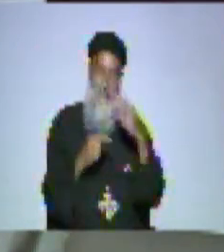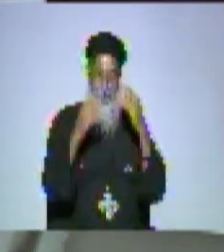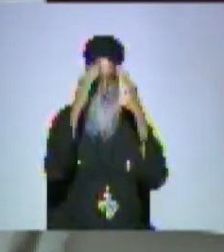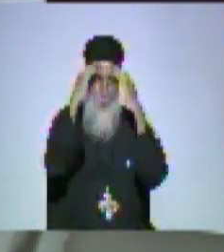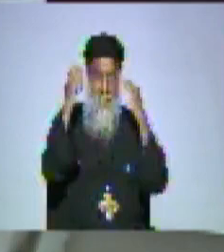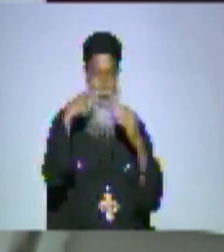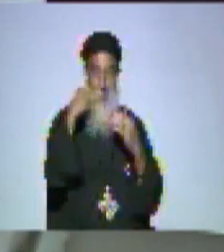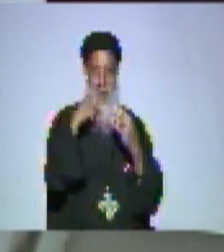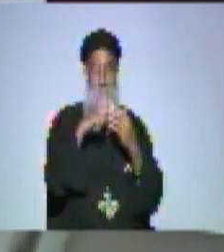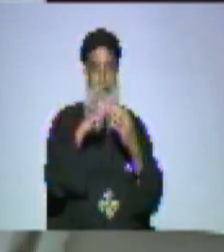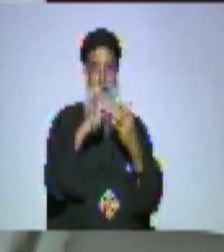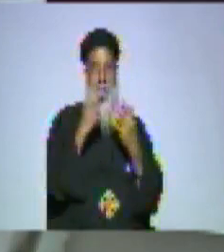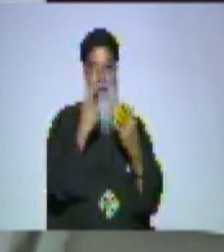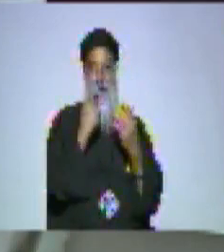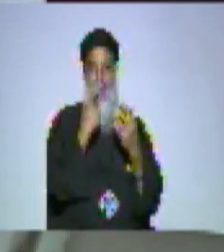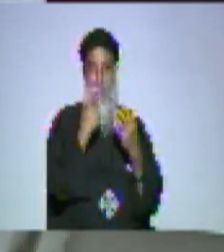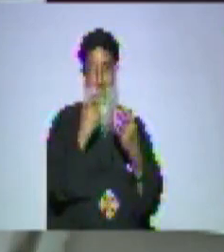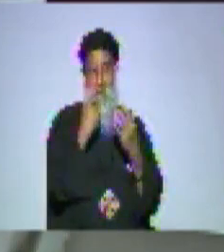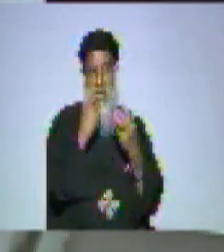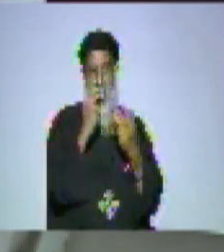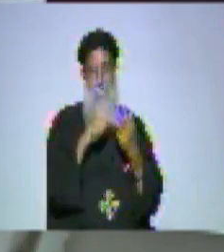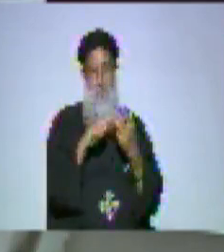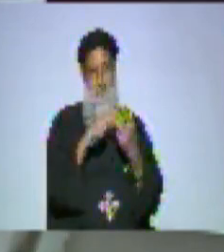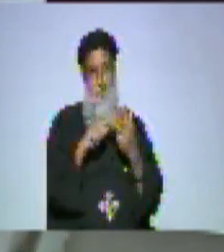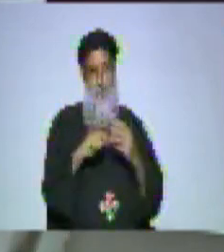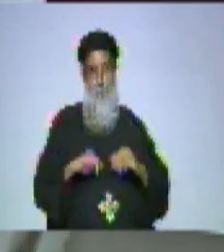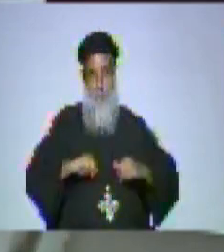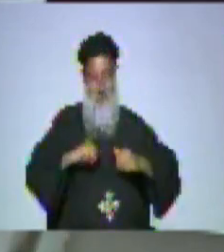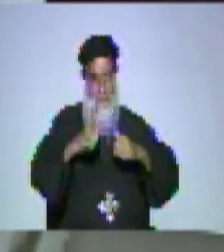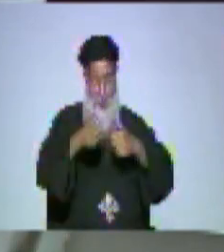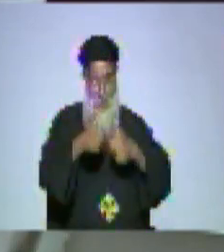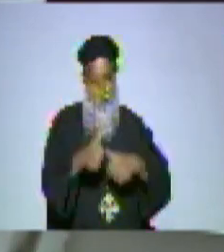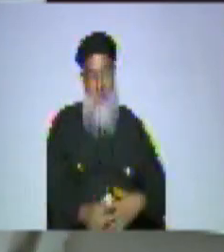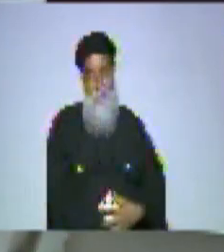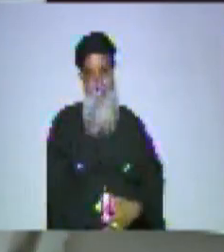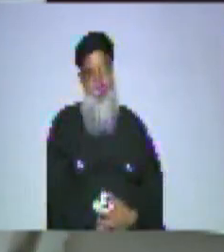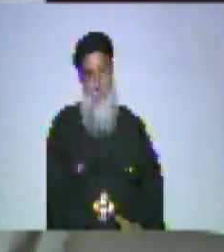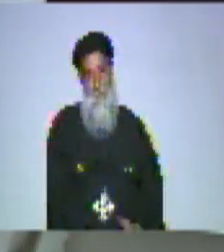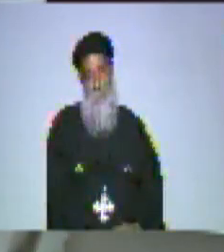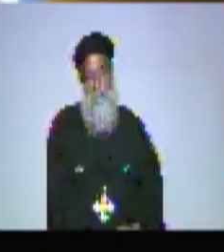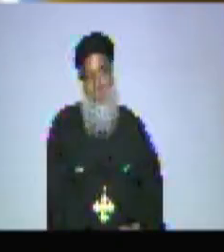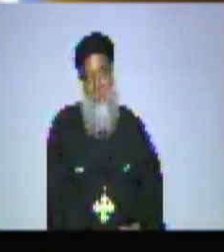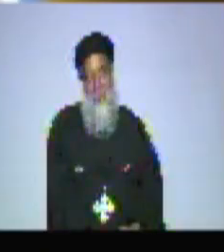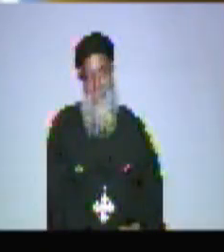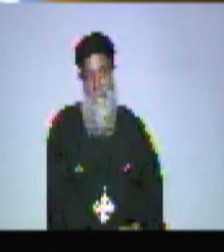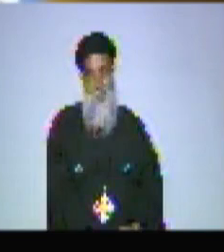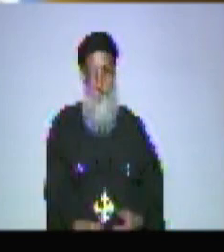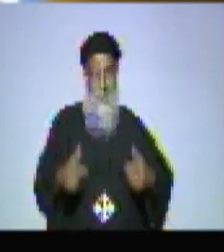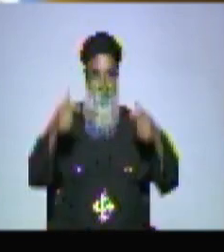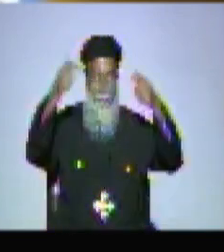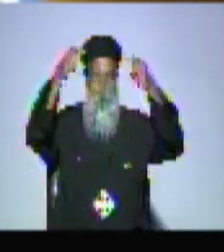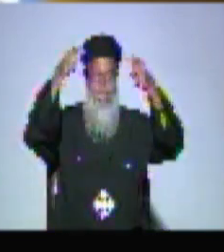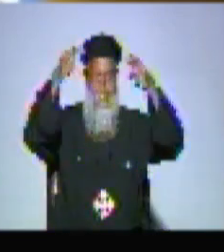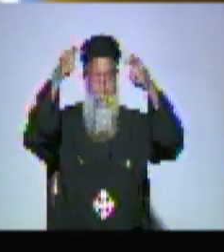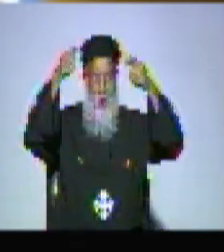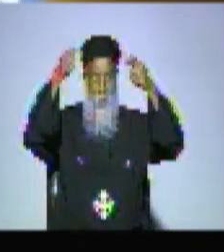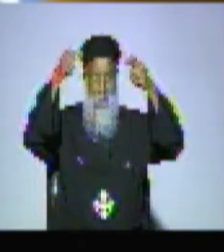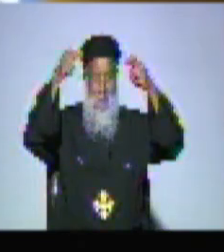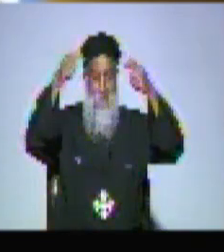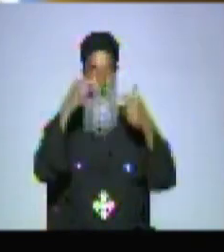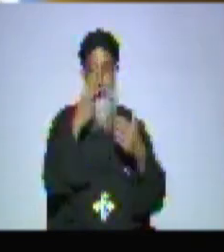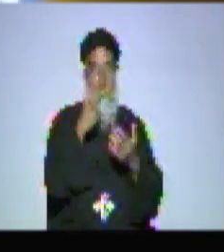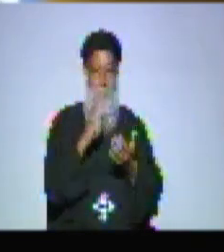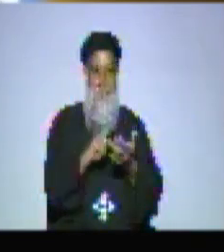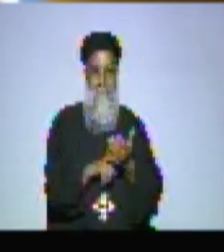وكان كل سنه يفكر يعني يديني رتبه الاسقفيه على غير استحقاق